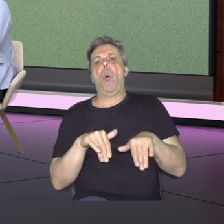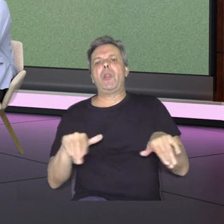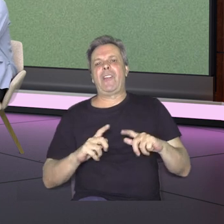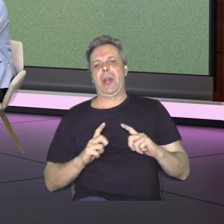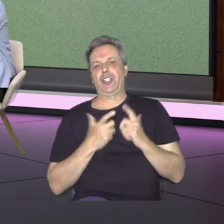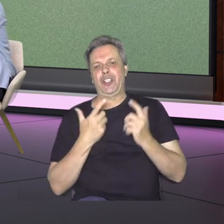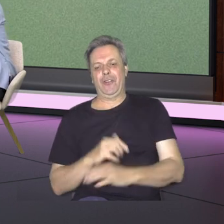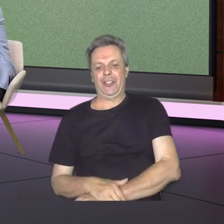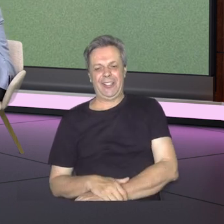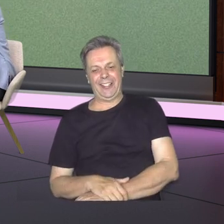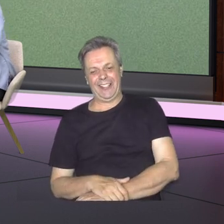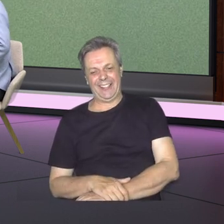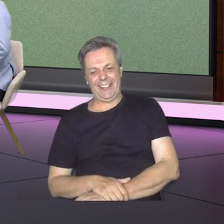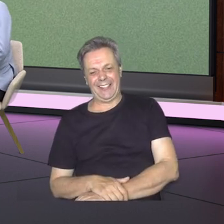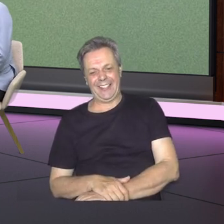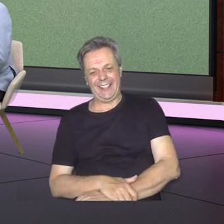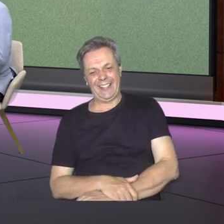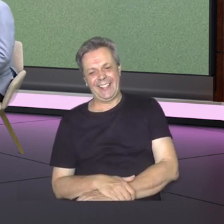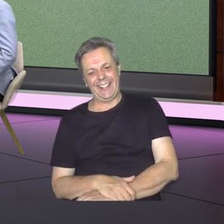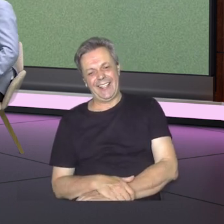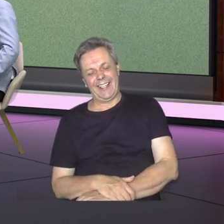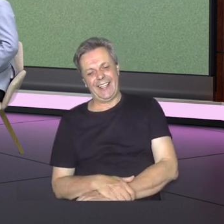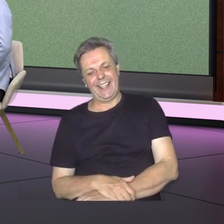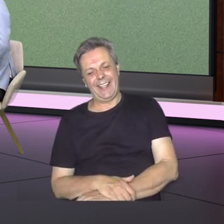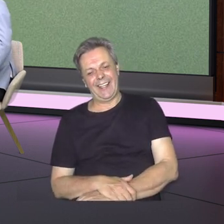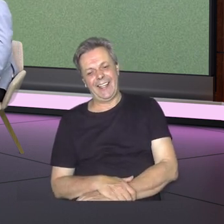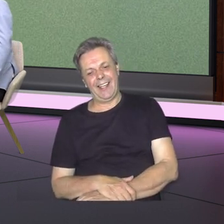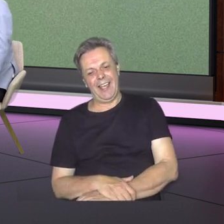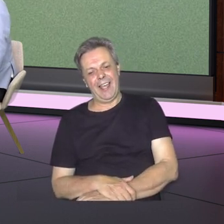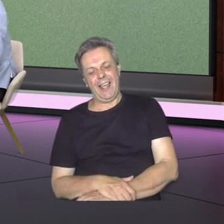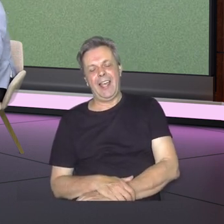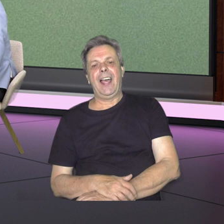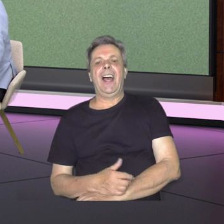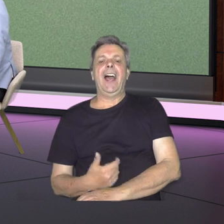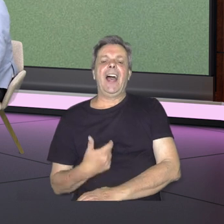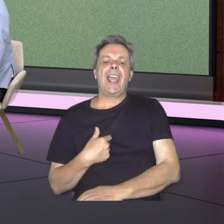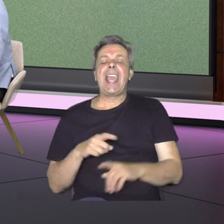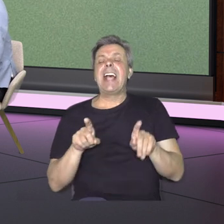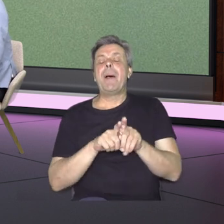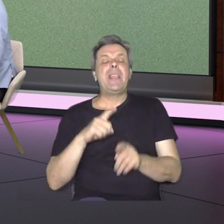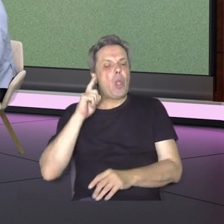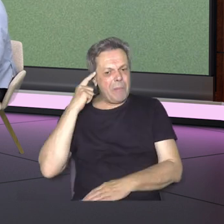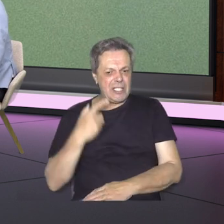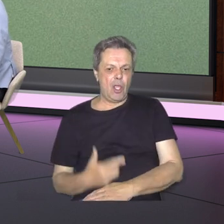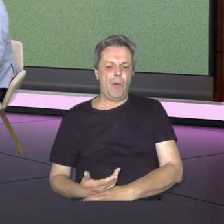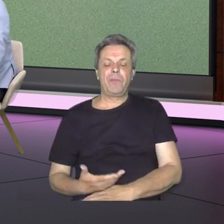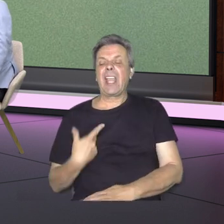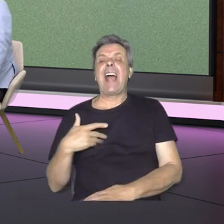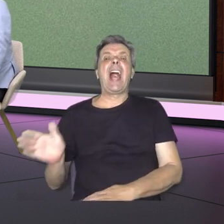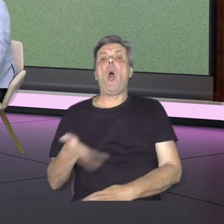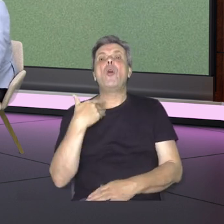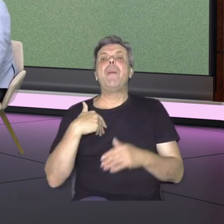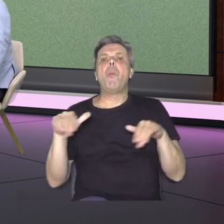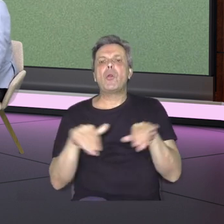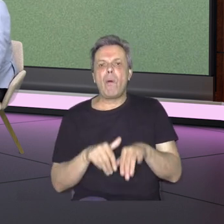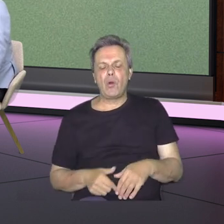umirovljenički život. Onda ću se početi smijati zajedno s vama. Je. Pa ja sam isto mislio, kad ja odem u